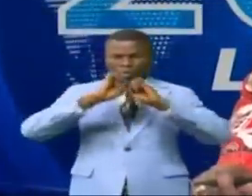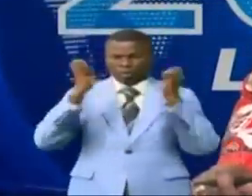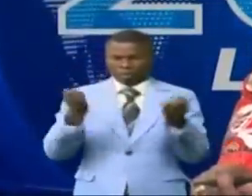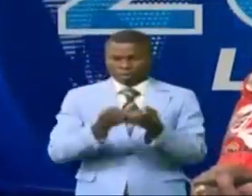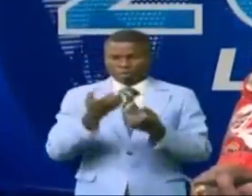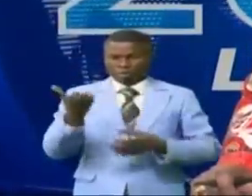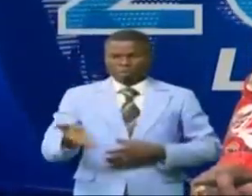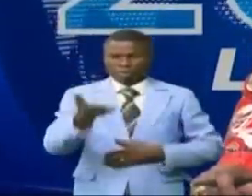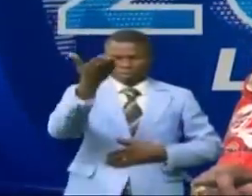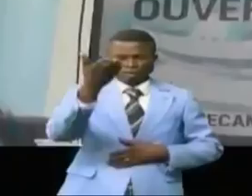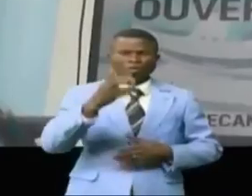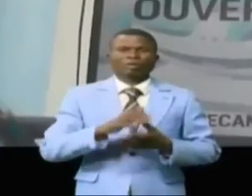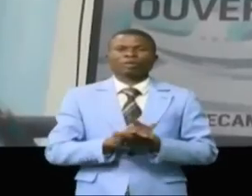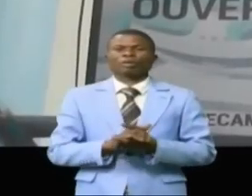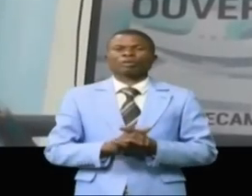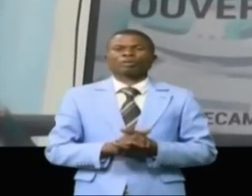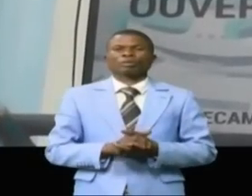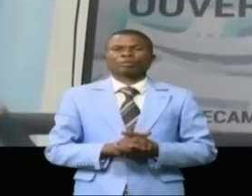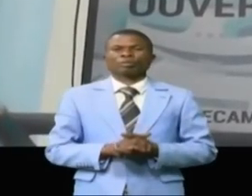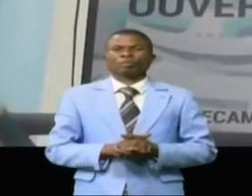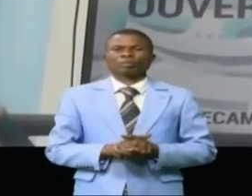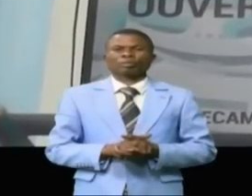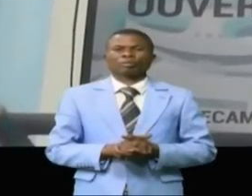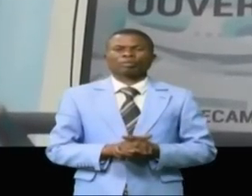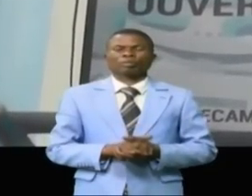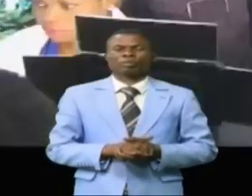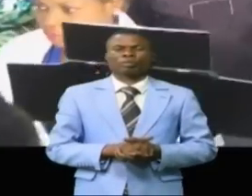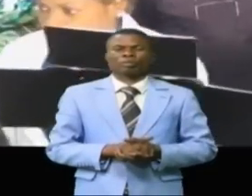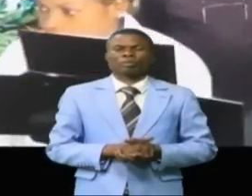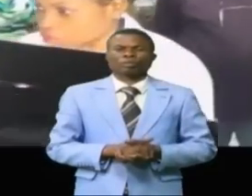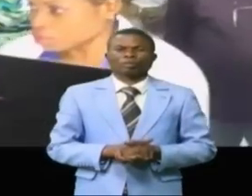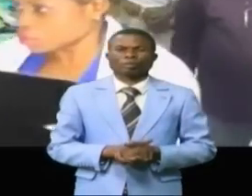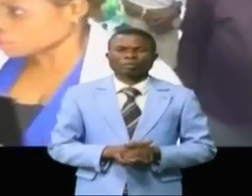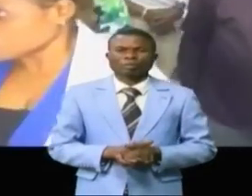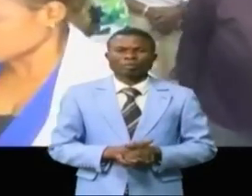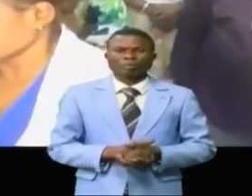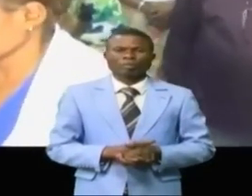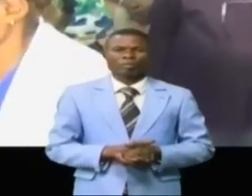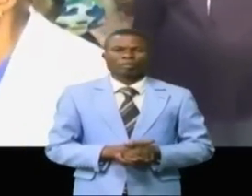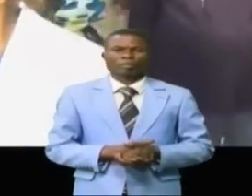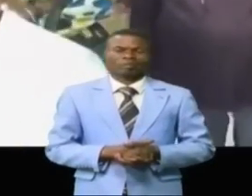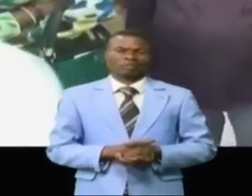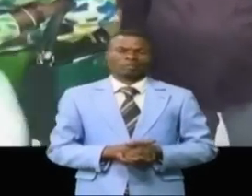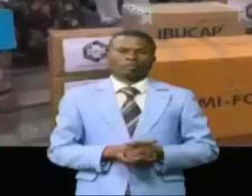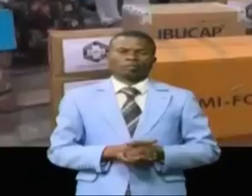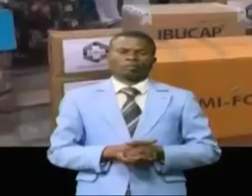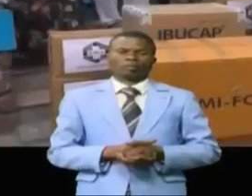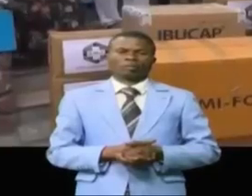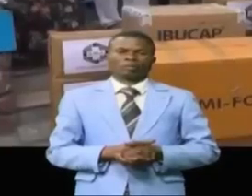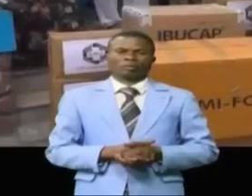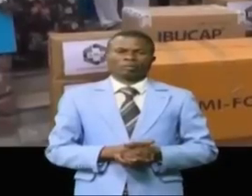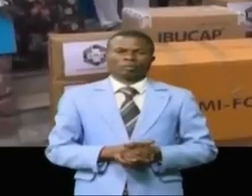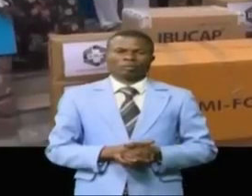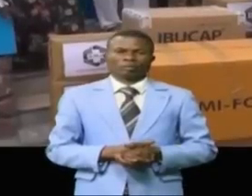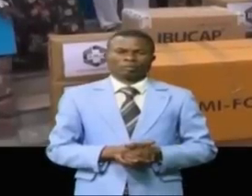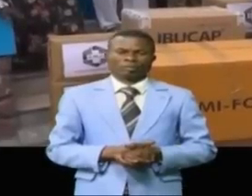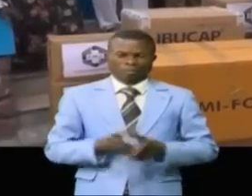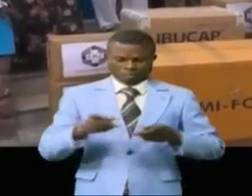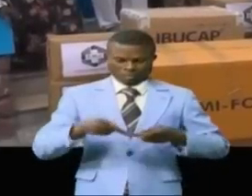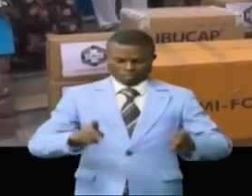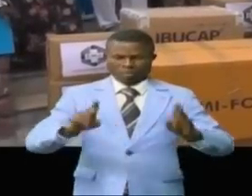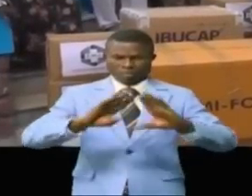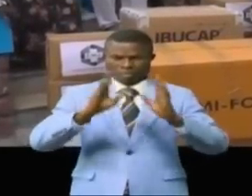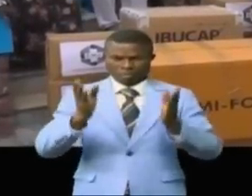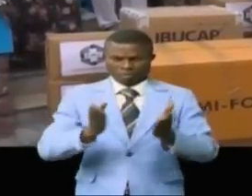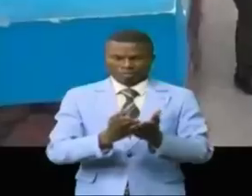Chabani. Dans le cadre de la mise en œuvre du plan stratégique de la couverture santé universelle qui permet à toutes les